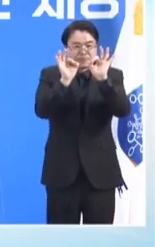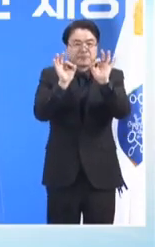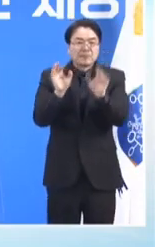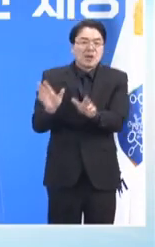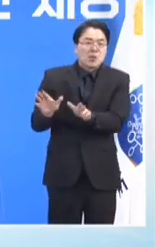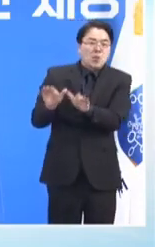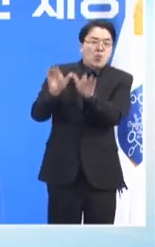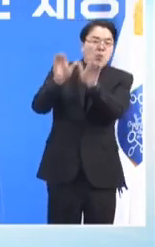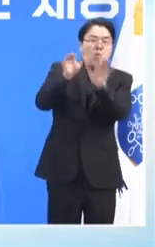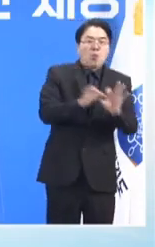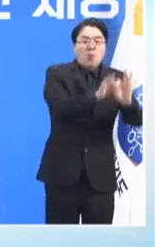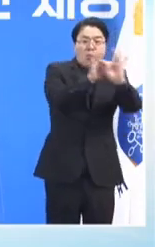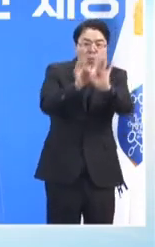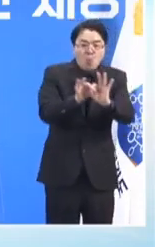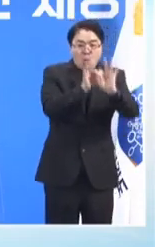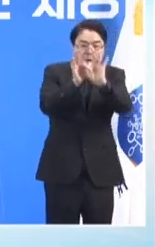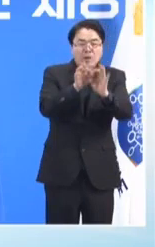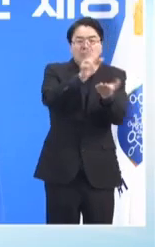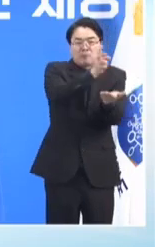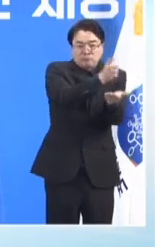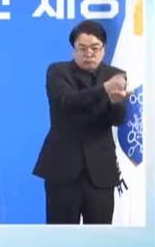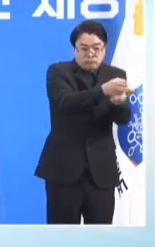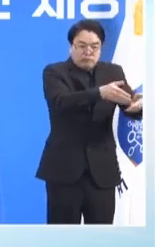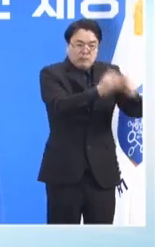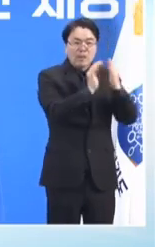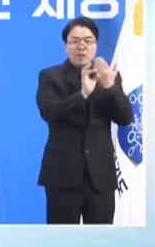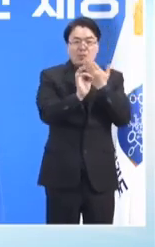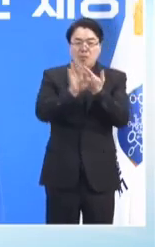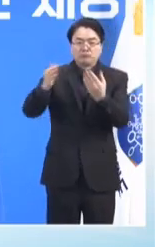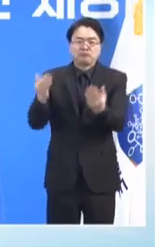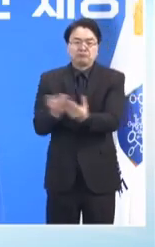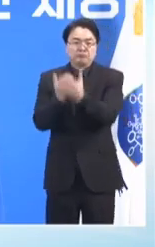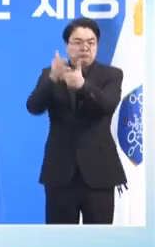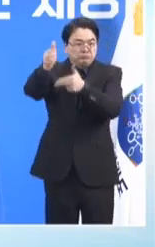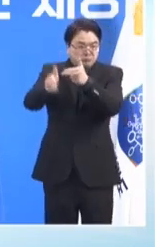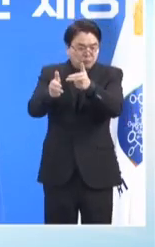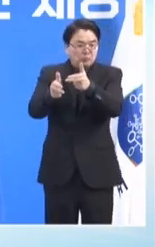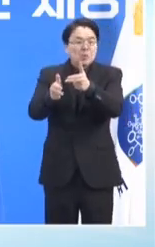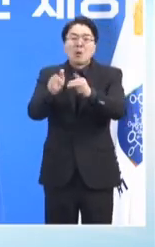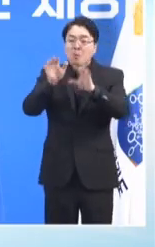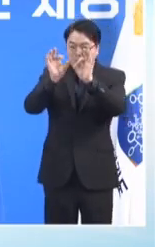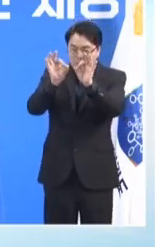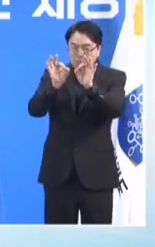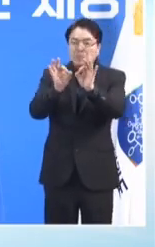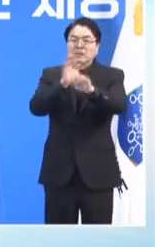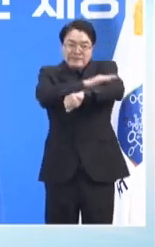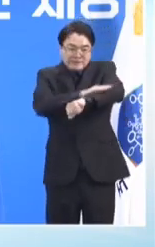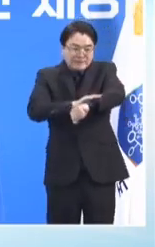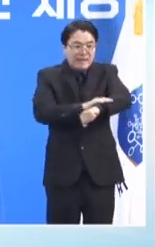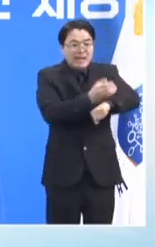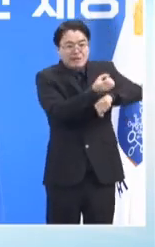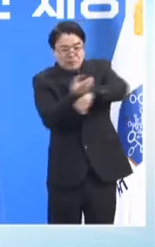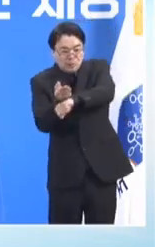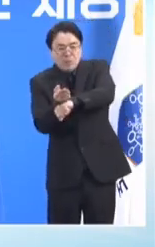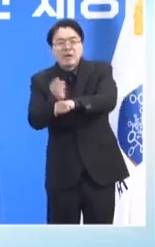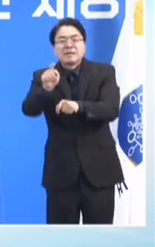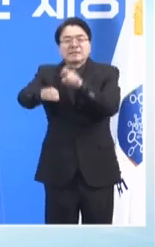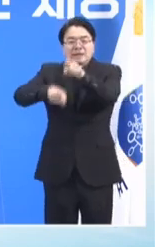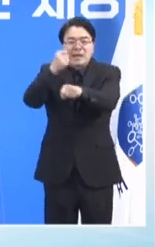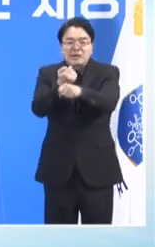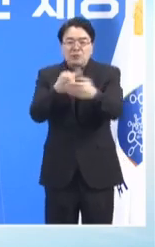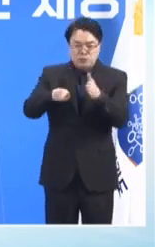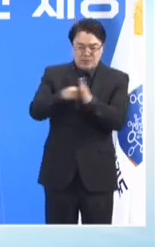정비된 제도가 각종 개발 사업과 시설물 설치 현장에서 실질적으로 적용될 수 있도록 도 환경영향